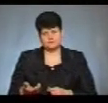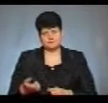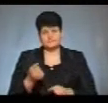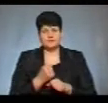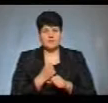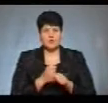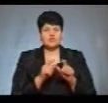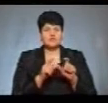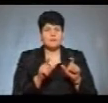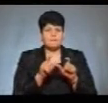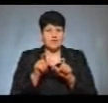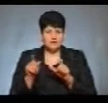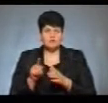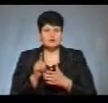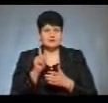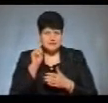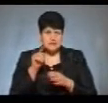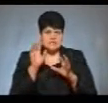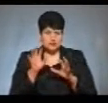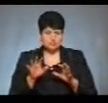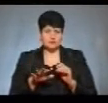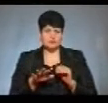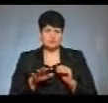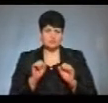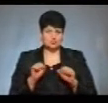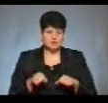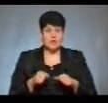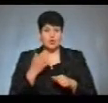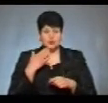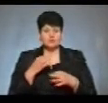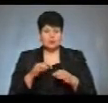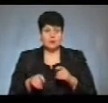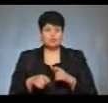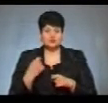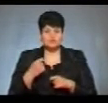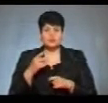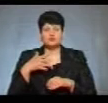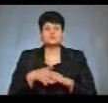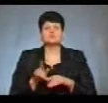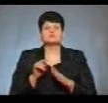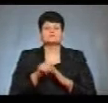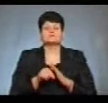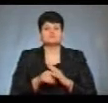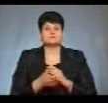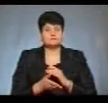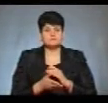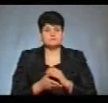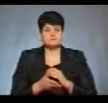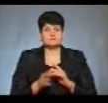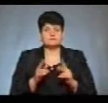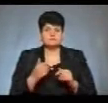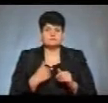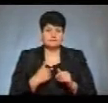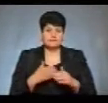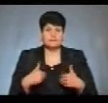штаби, вони знають законодавче поле. І коли допускають подібні порушення, вони розуміють, на що наражаються. Тому, як на мене, то звернення просто